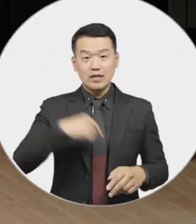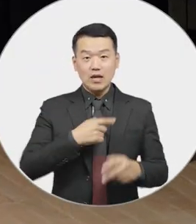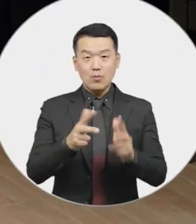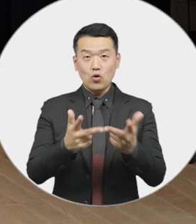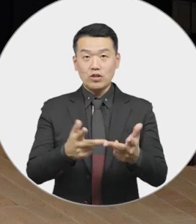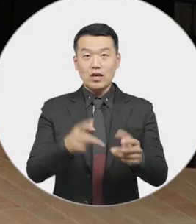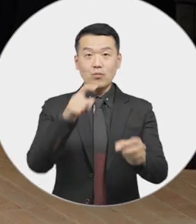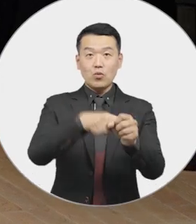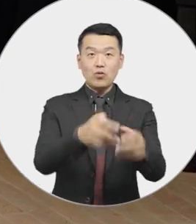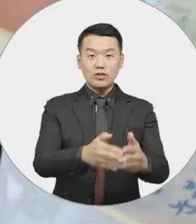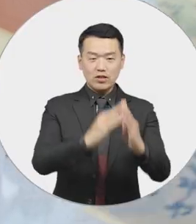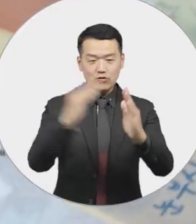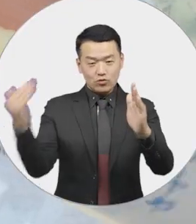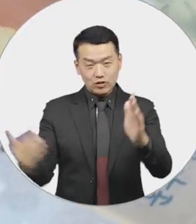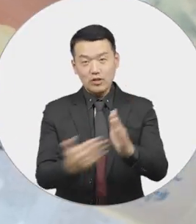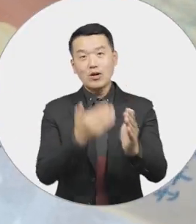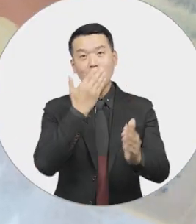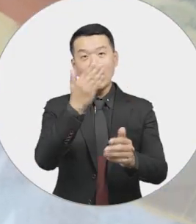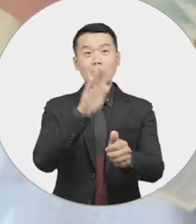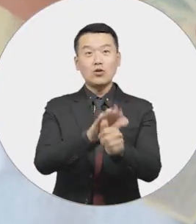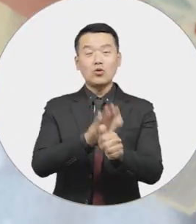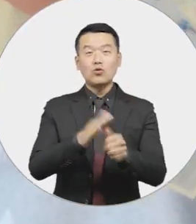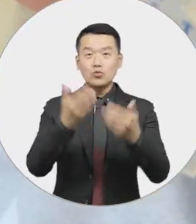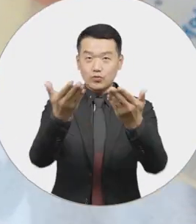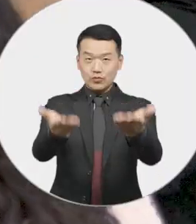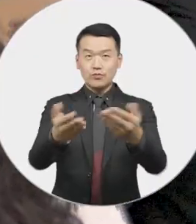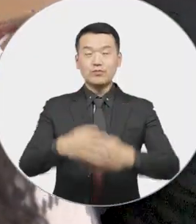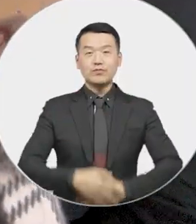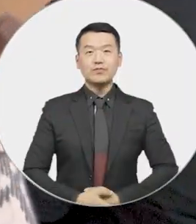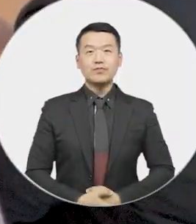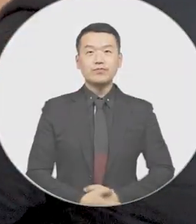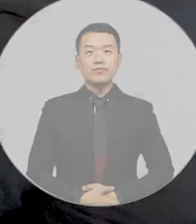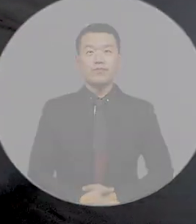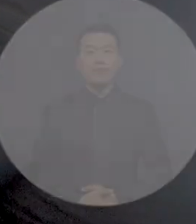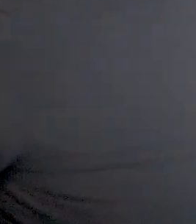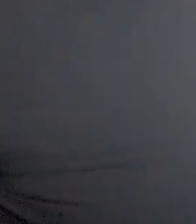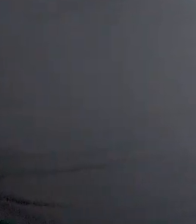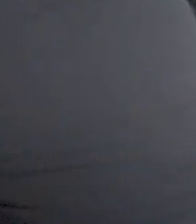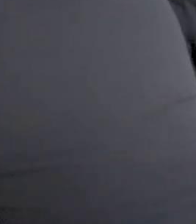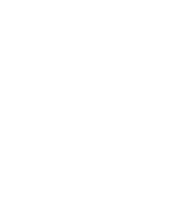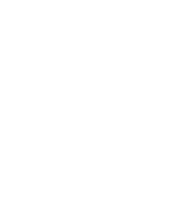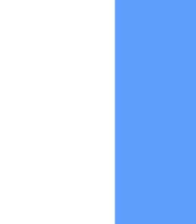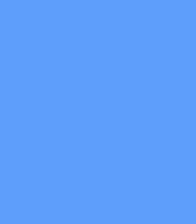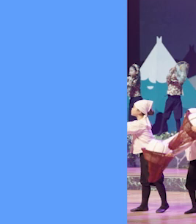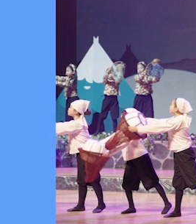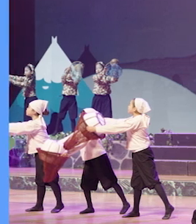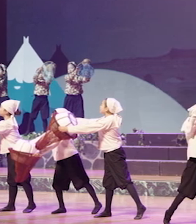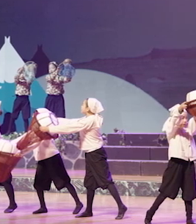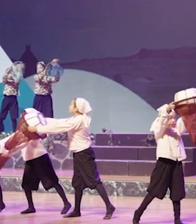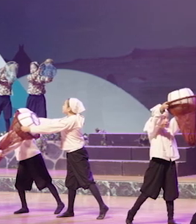학생들의 자신의 꿈을 찾고 이룰 수 있도록 도우며 지원을 아끼지 않습니다.